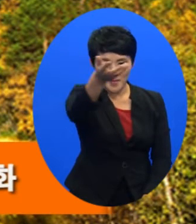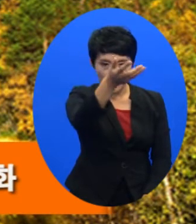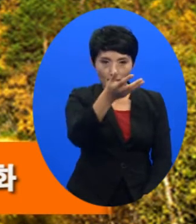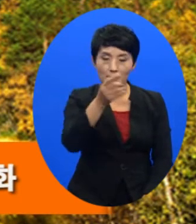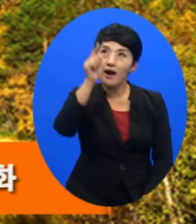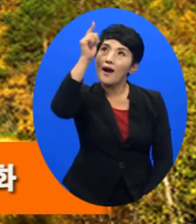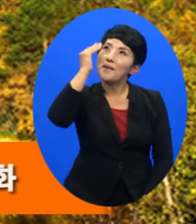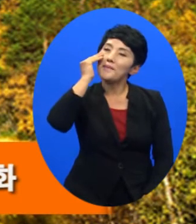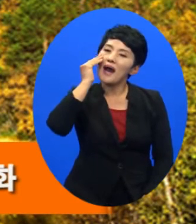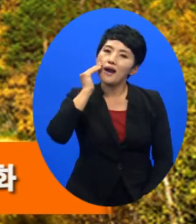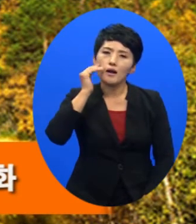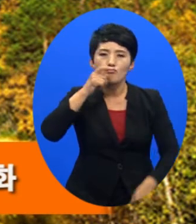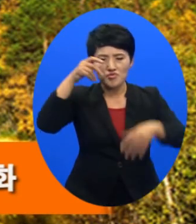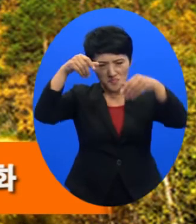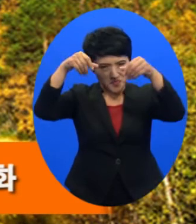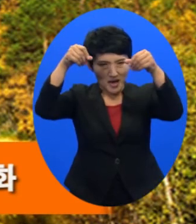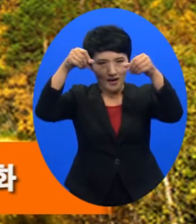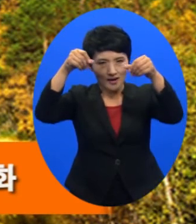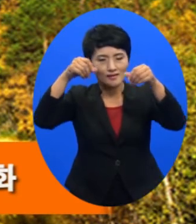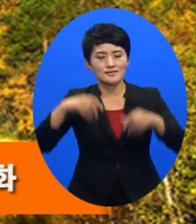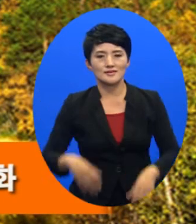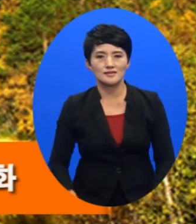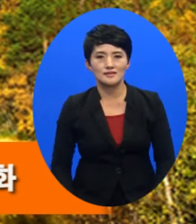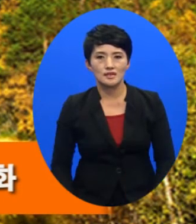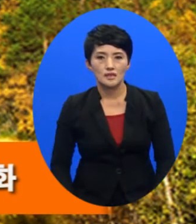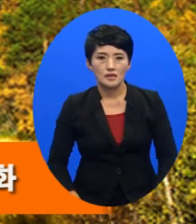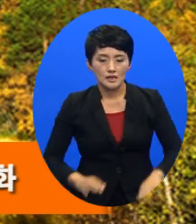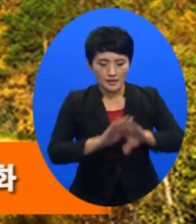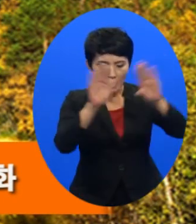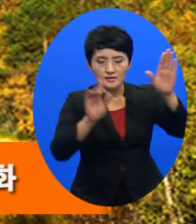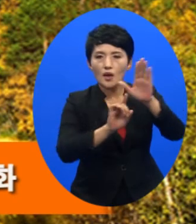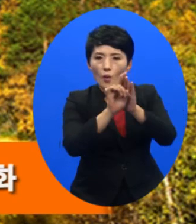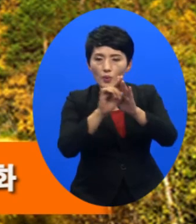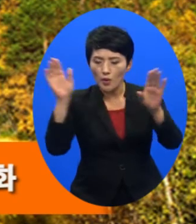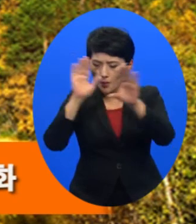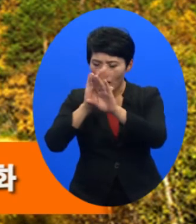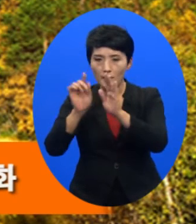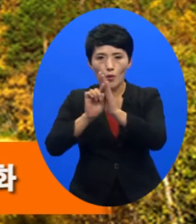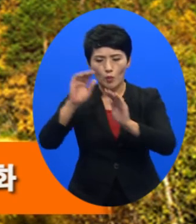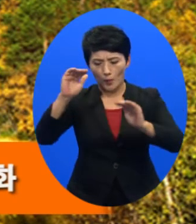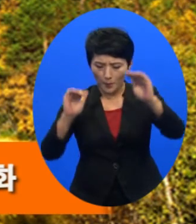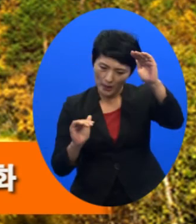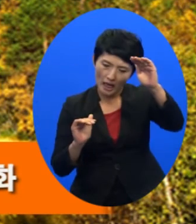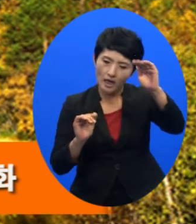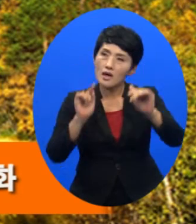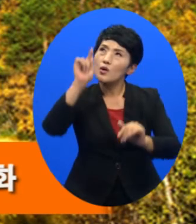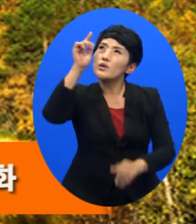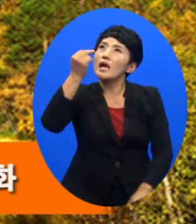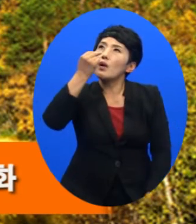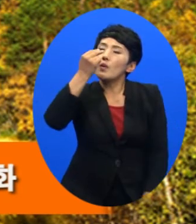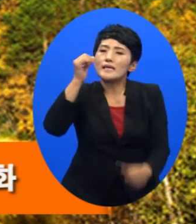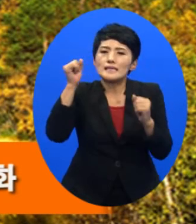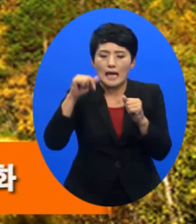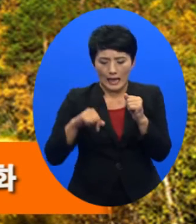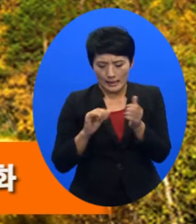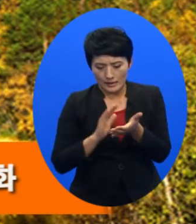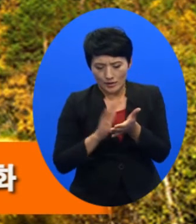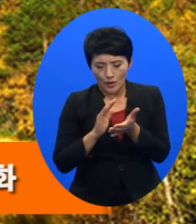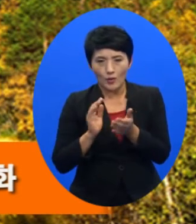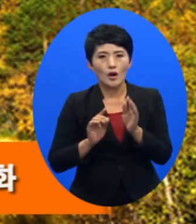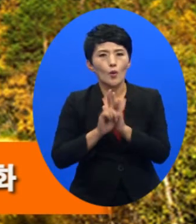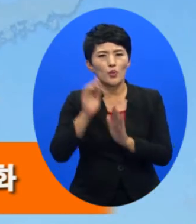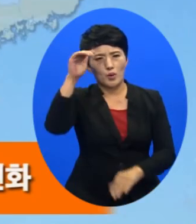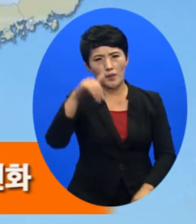영향으로 맑고 건조한 날이 많겠습니다. 또 큰 일교차와 함께 상층 한기의 영향으로 기온 변화가 클 것으로